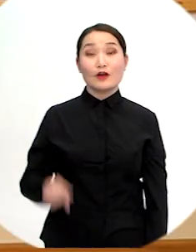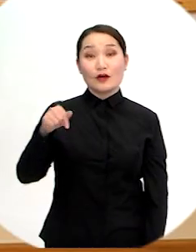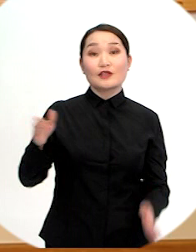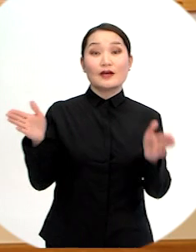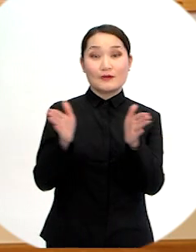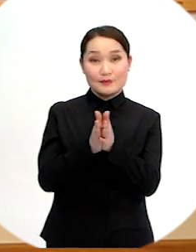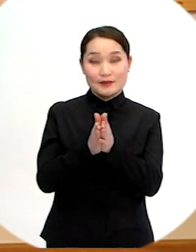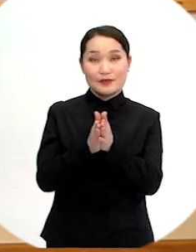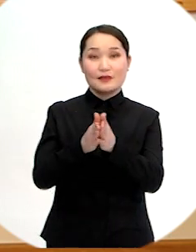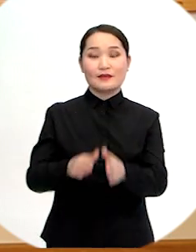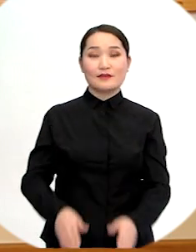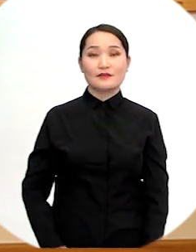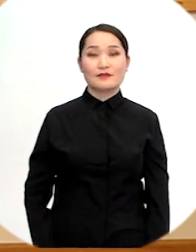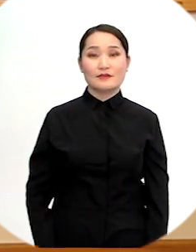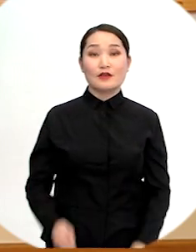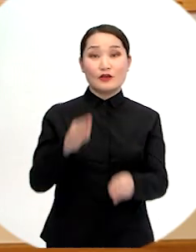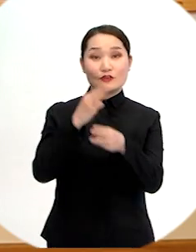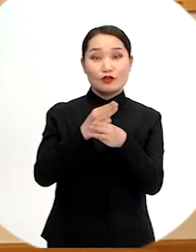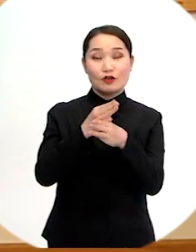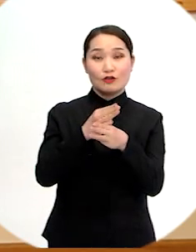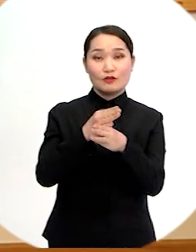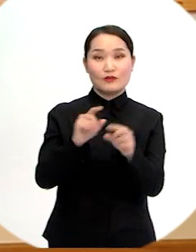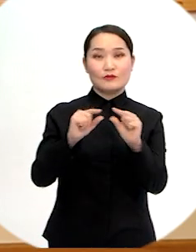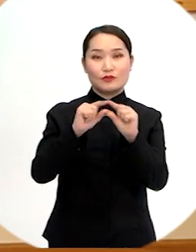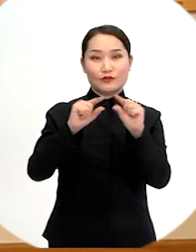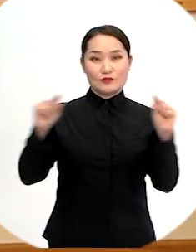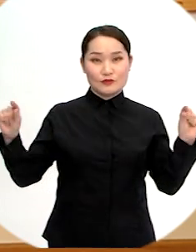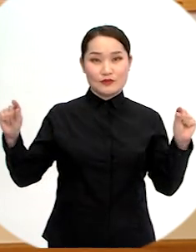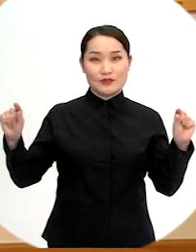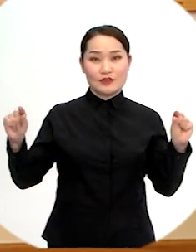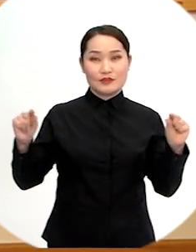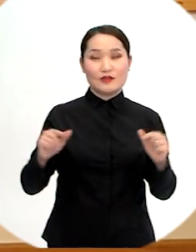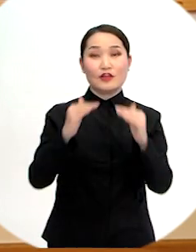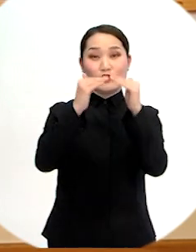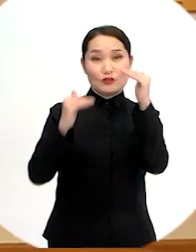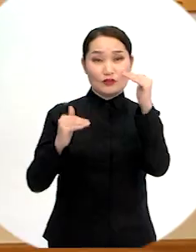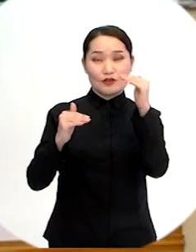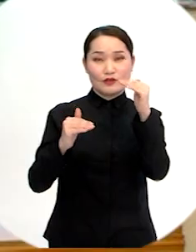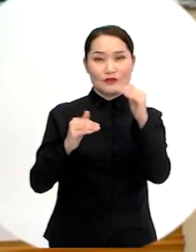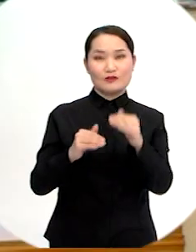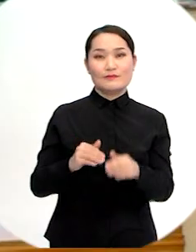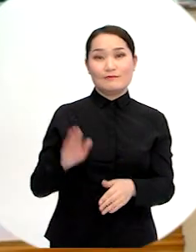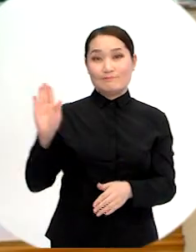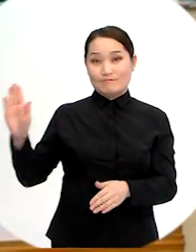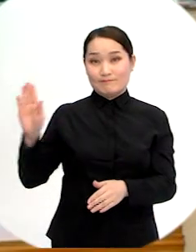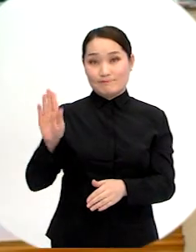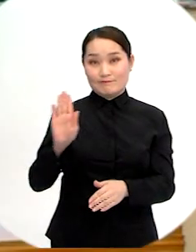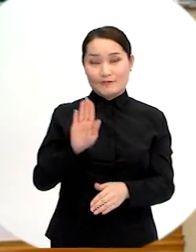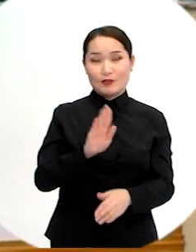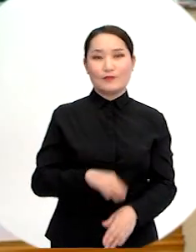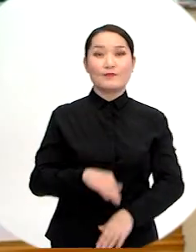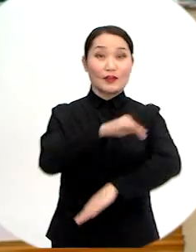Одоо бүгдээрээ тоон шулуун дээр сондгой тоонуудаа тэмдэглэе. Та бүхэн